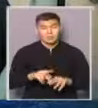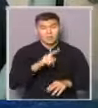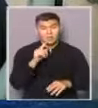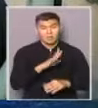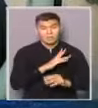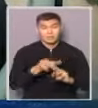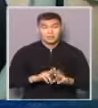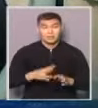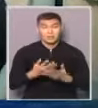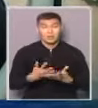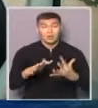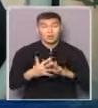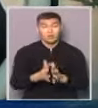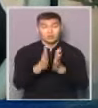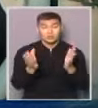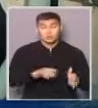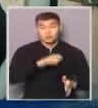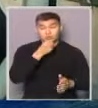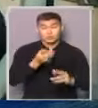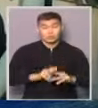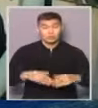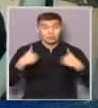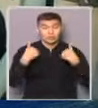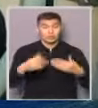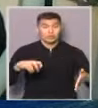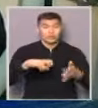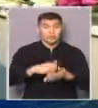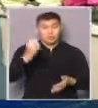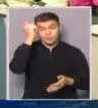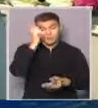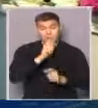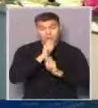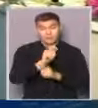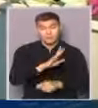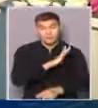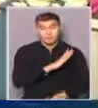тиек етті. Сондай-ақ аудан үлкендеріне мерекелік құттықтау хаттарымен естелік сыйлықтар табыс етті.